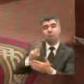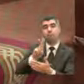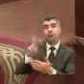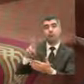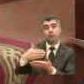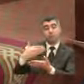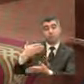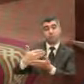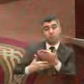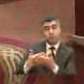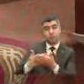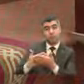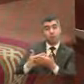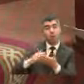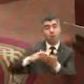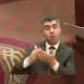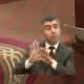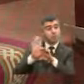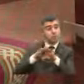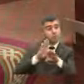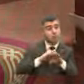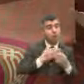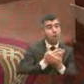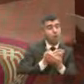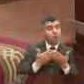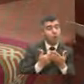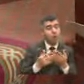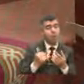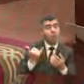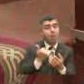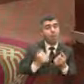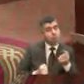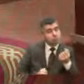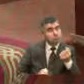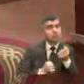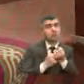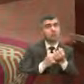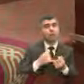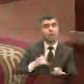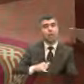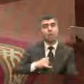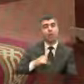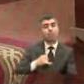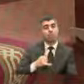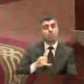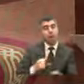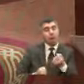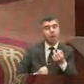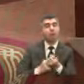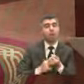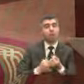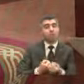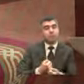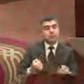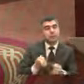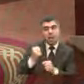طلب فيه سيدنا الله ينصر الحكومة باش نأهلوا الشباب حتى يمكن أن يلجوا سوق الشغل، درنا واحد اليوم وطني